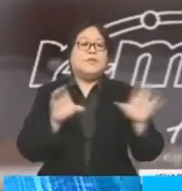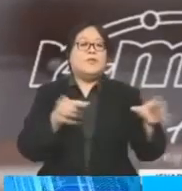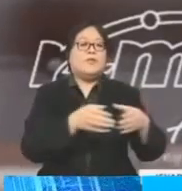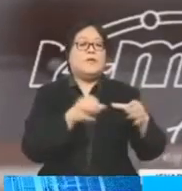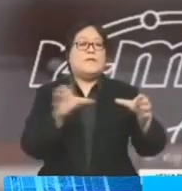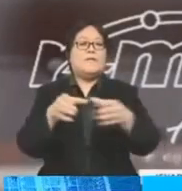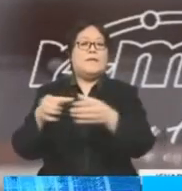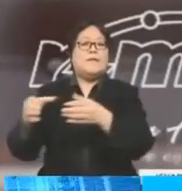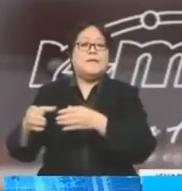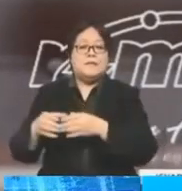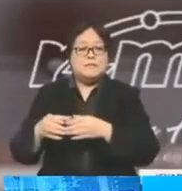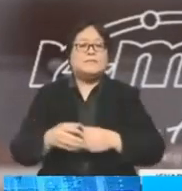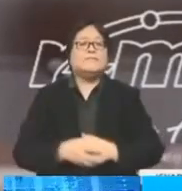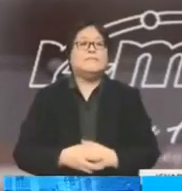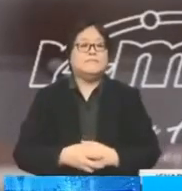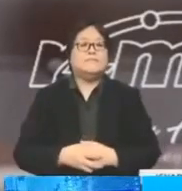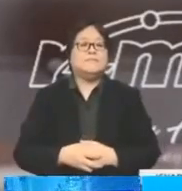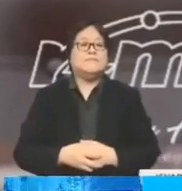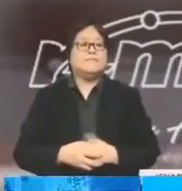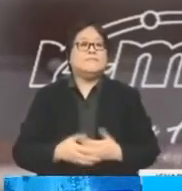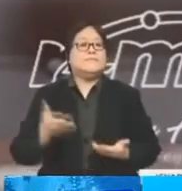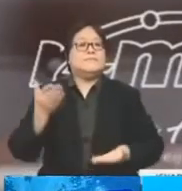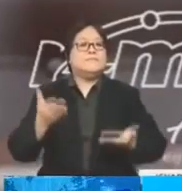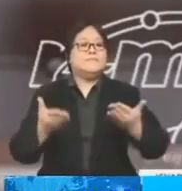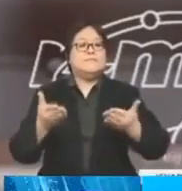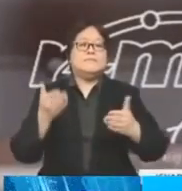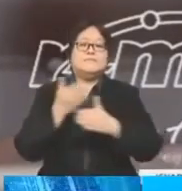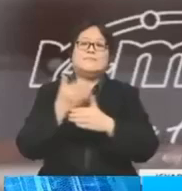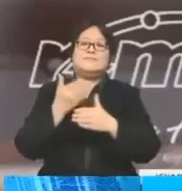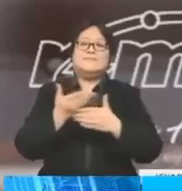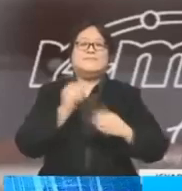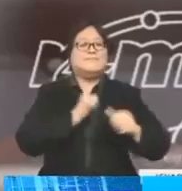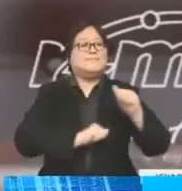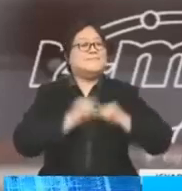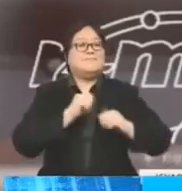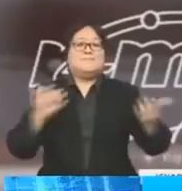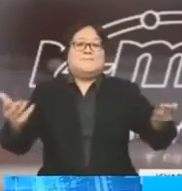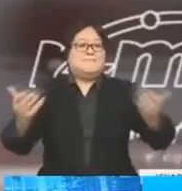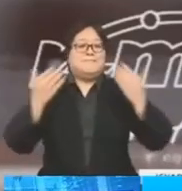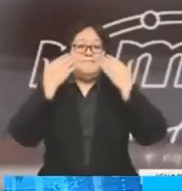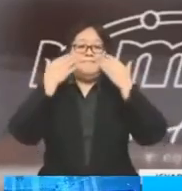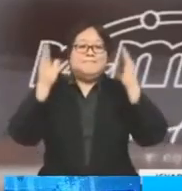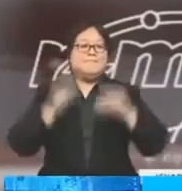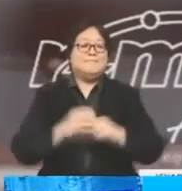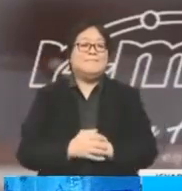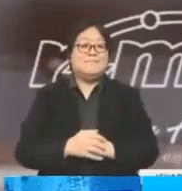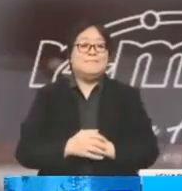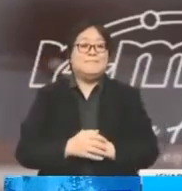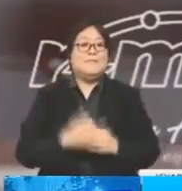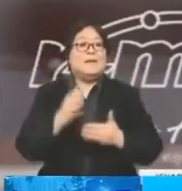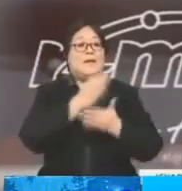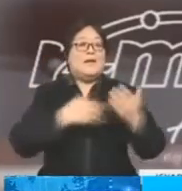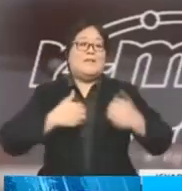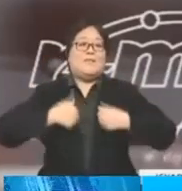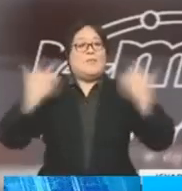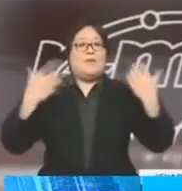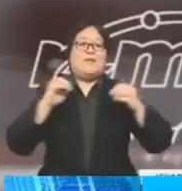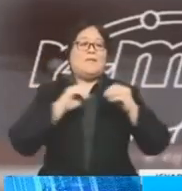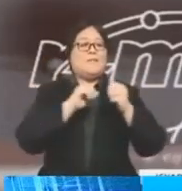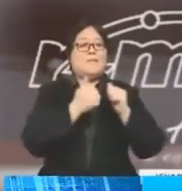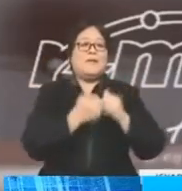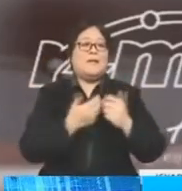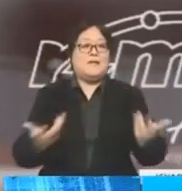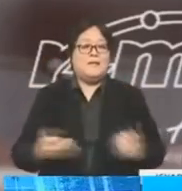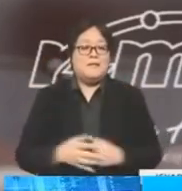kasih-kasih mananya yang menjejaskan ataupun akhlak mereka tuh kita tak tahu bagi Michael setengah tuh buka baju Trump